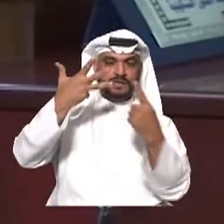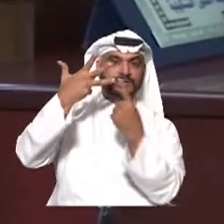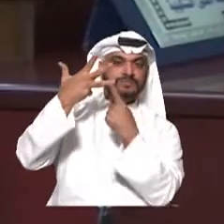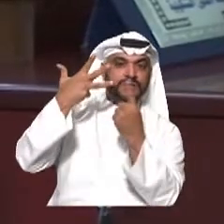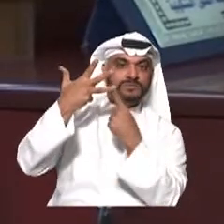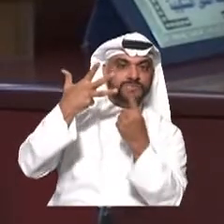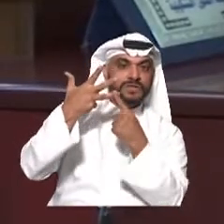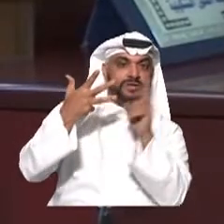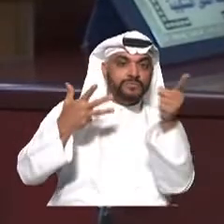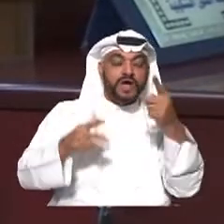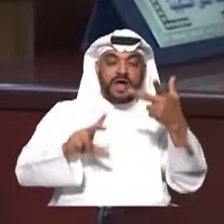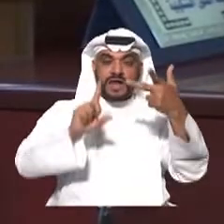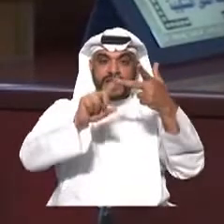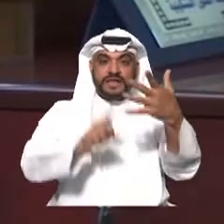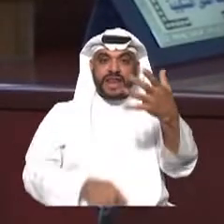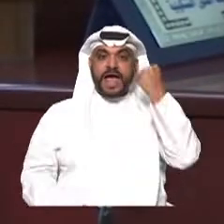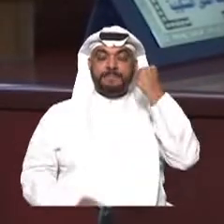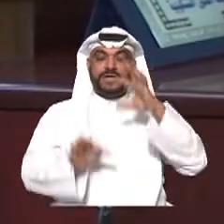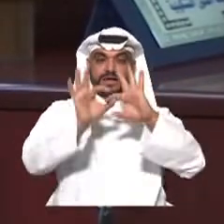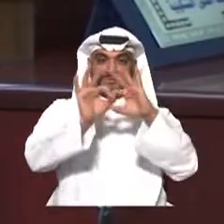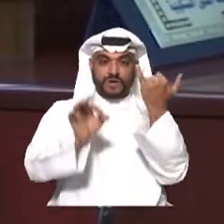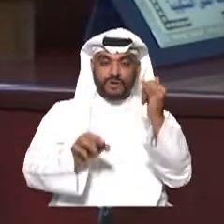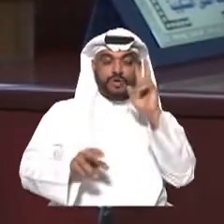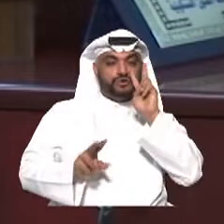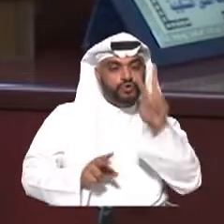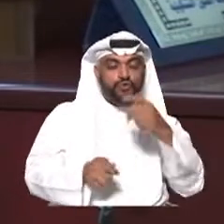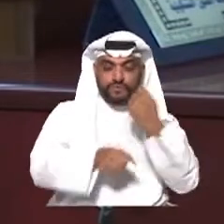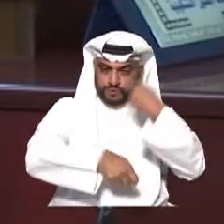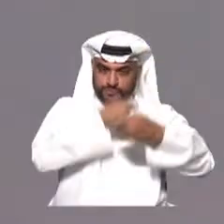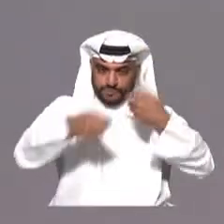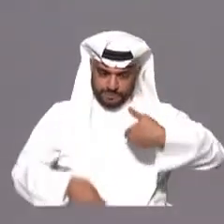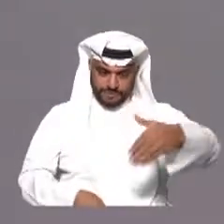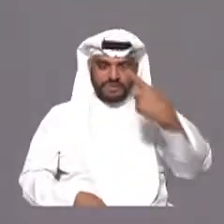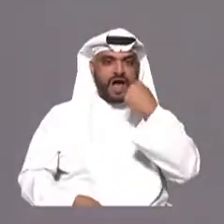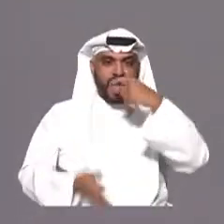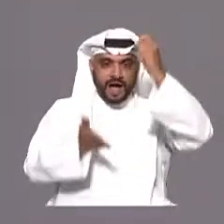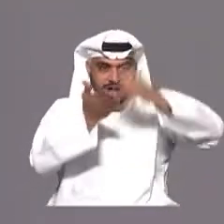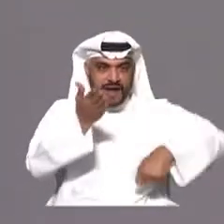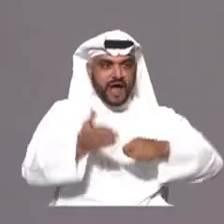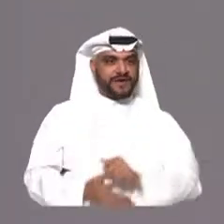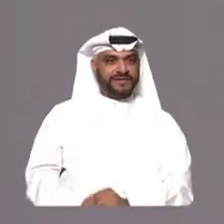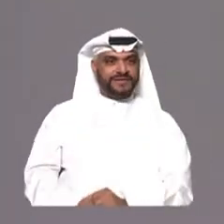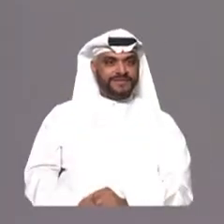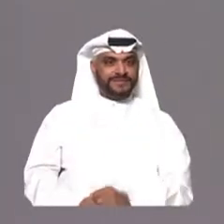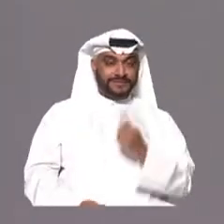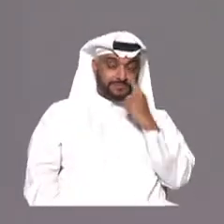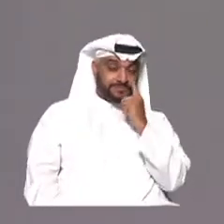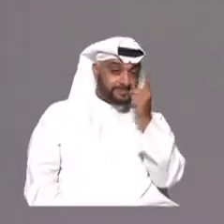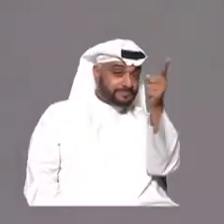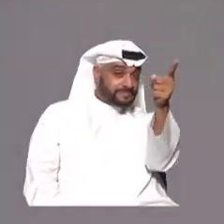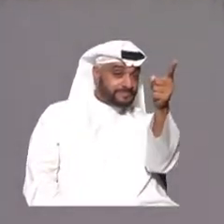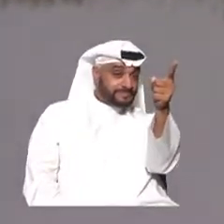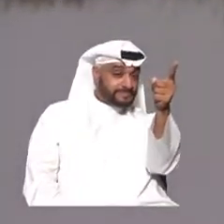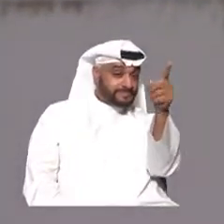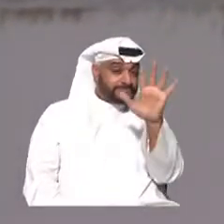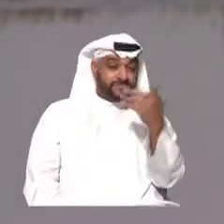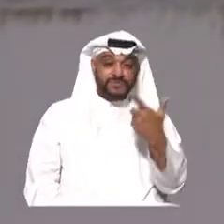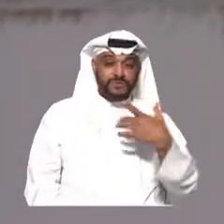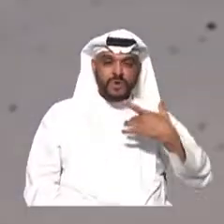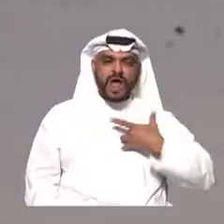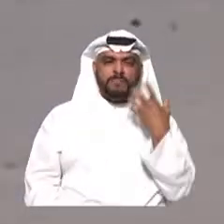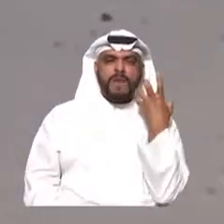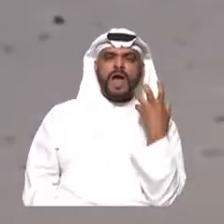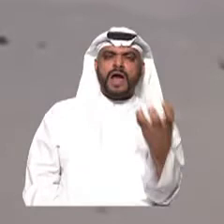الأمين العام للجامعة العربية يتابع تنفيذ هذا القرار. لم يقتصر الغزو العراقي الغاشم على الكويت